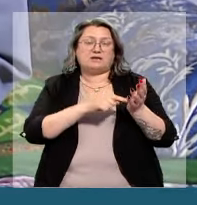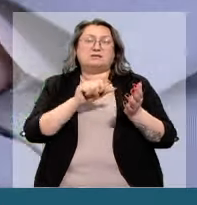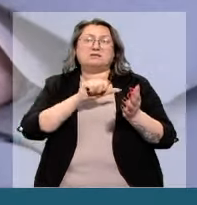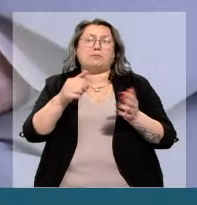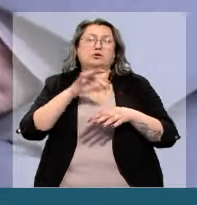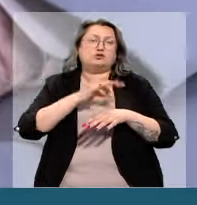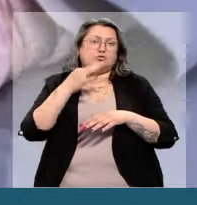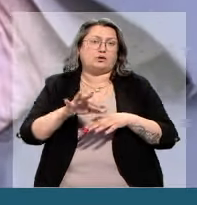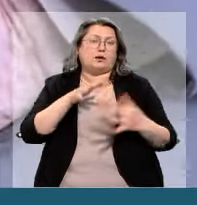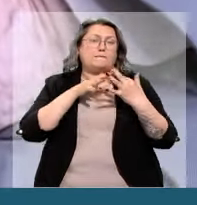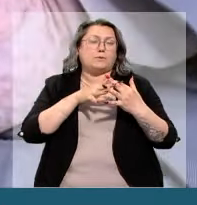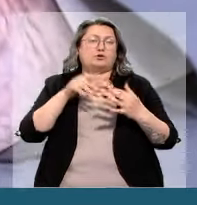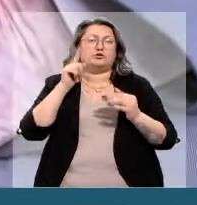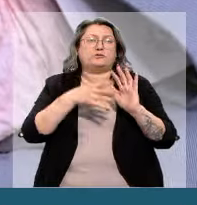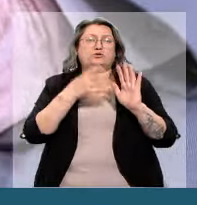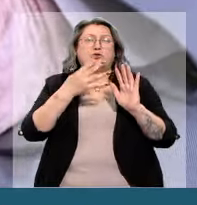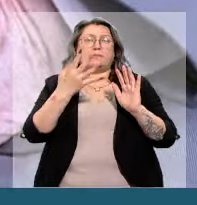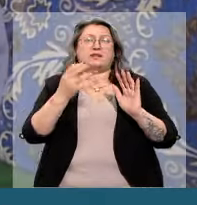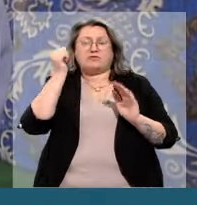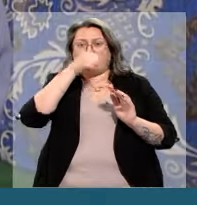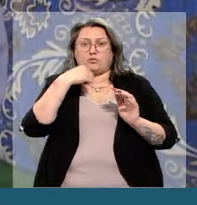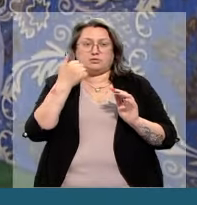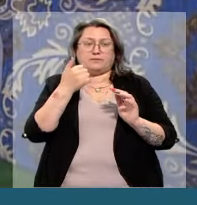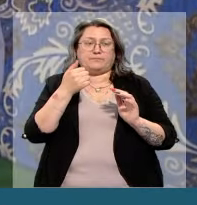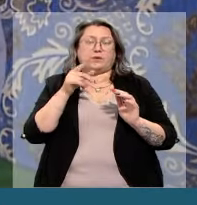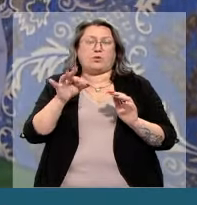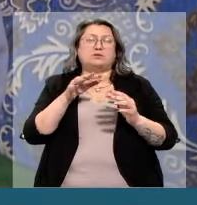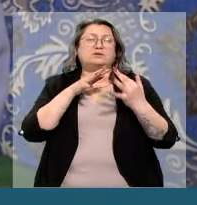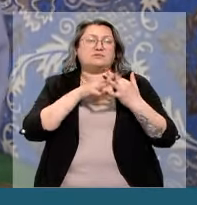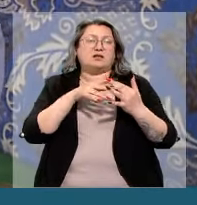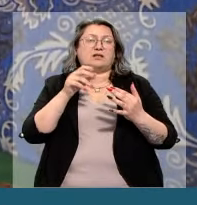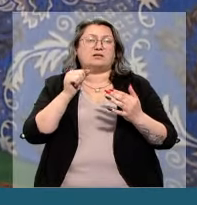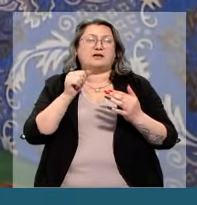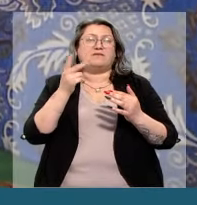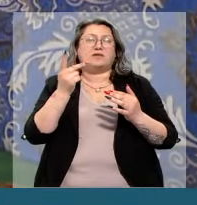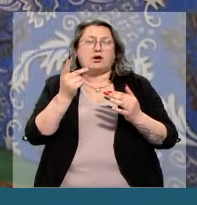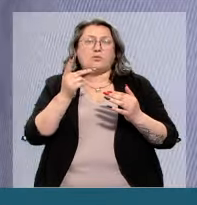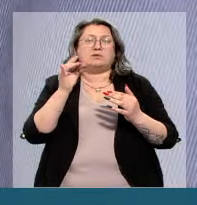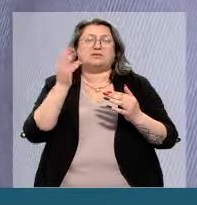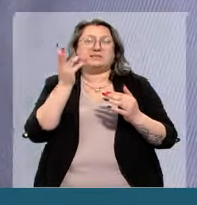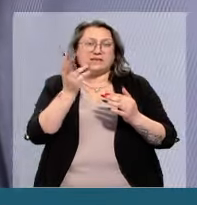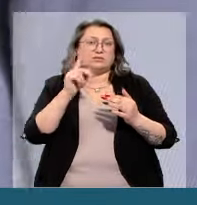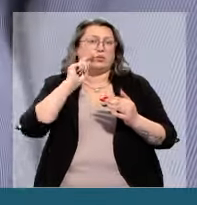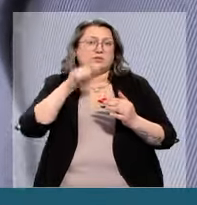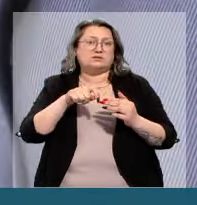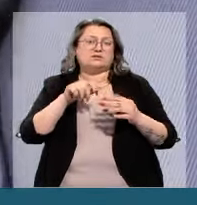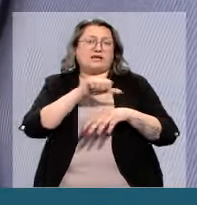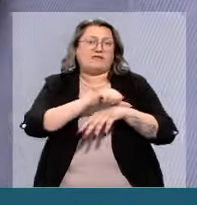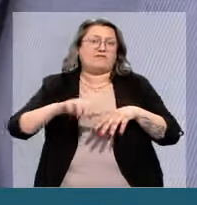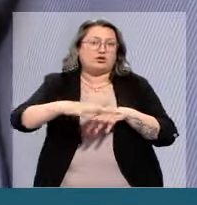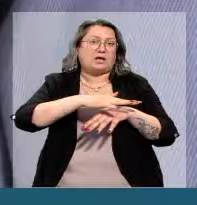самые ожесточенные бои 1945 года. Он сражался на втором и третьем украинских